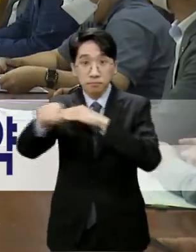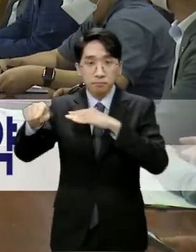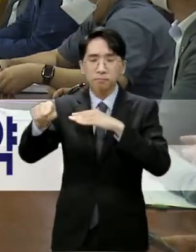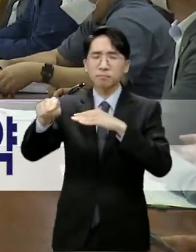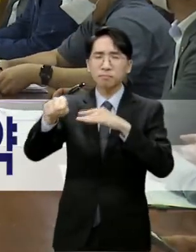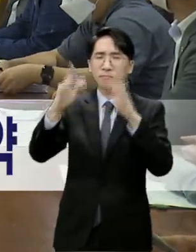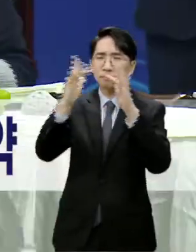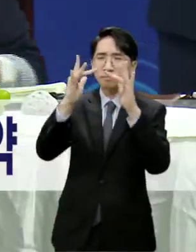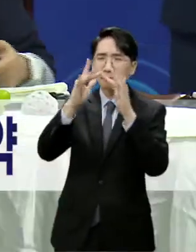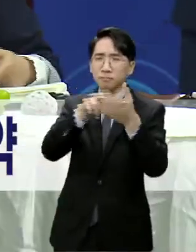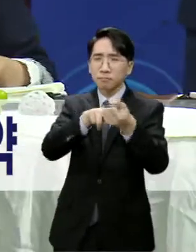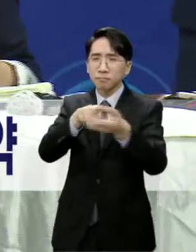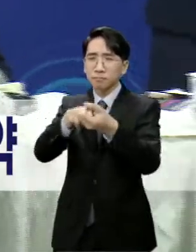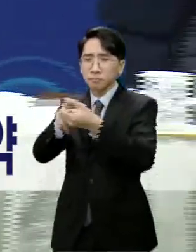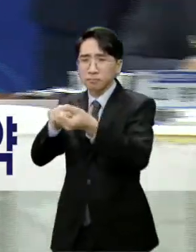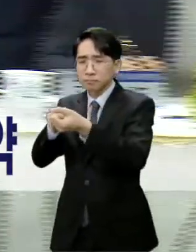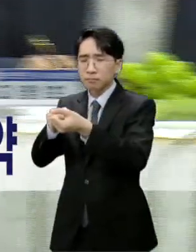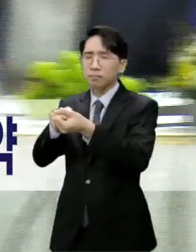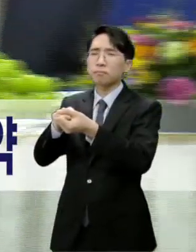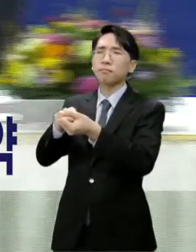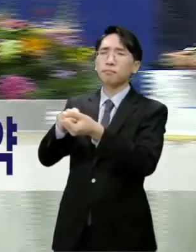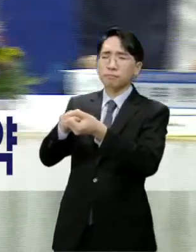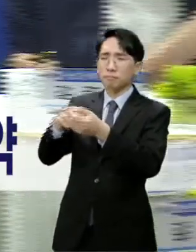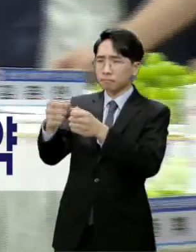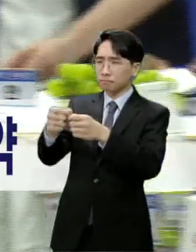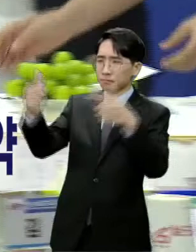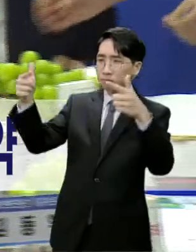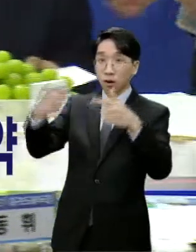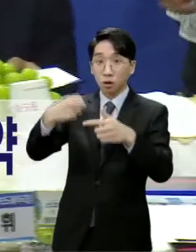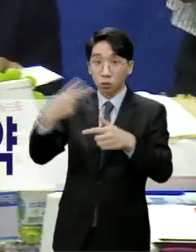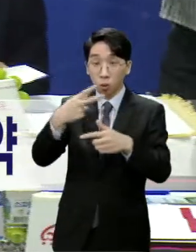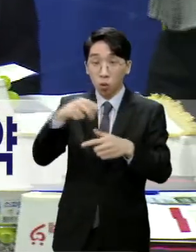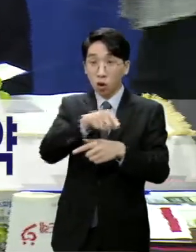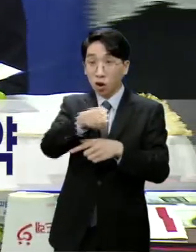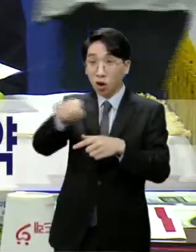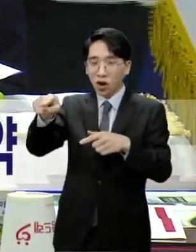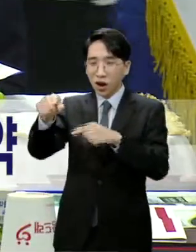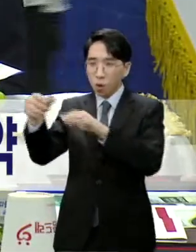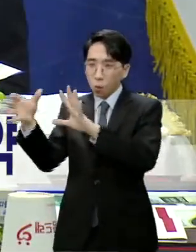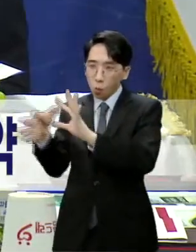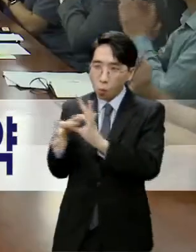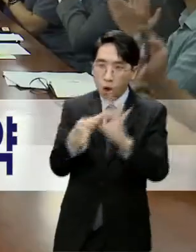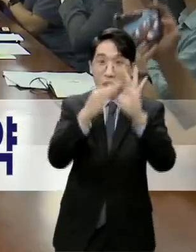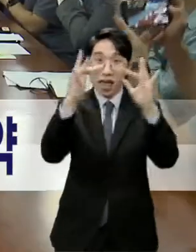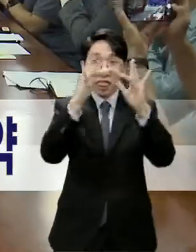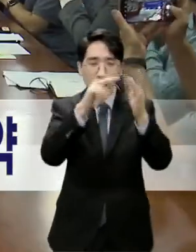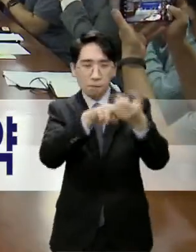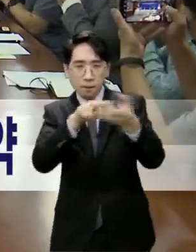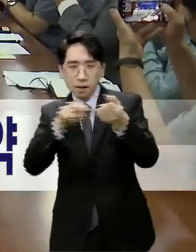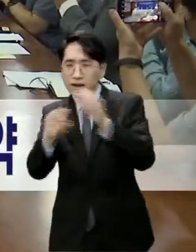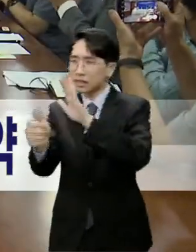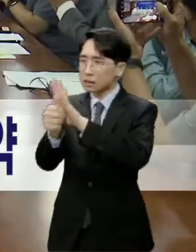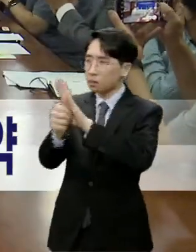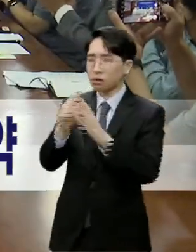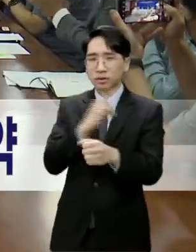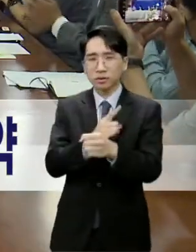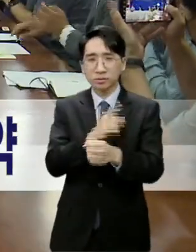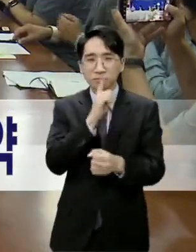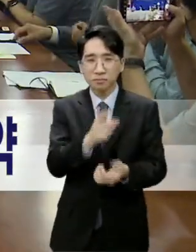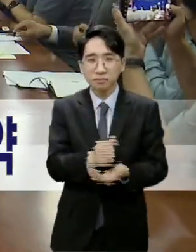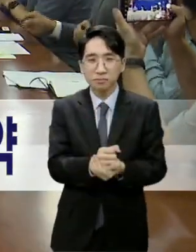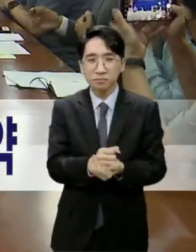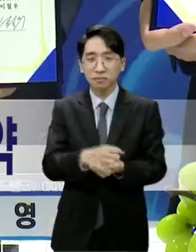계획을 수립하고 11번가는 농특산물을 온라인몰에 입점시켜 정기 기획전을 지원하기로 했습니다.